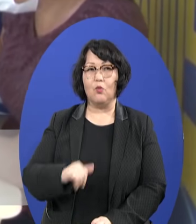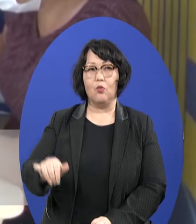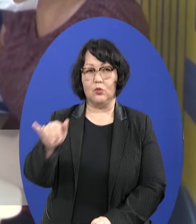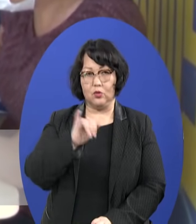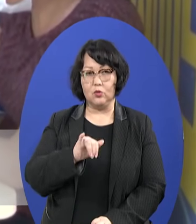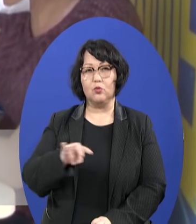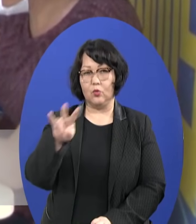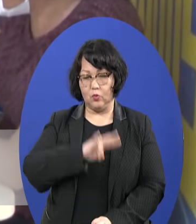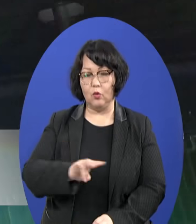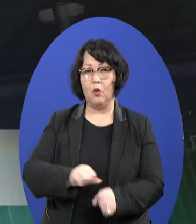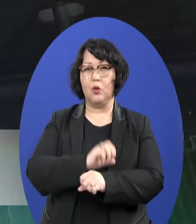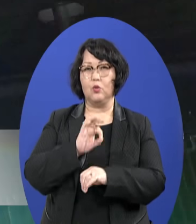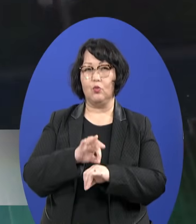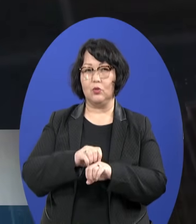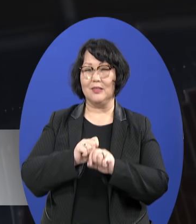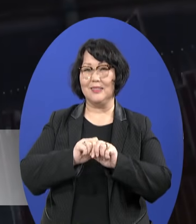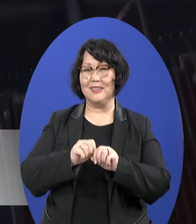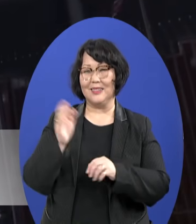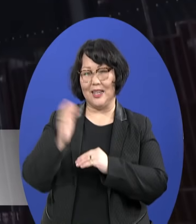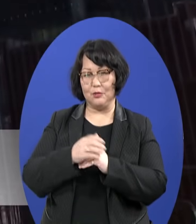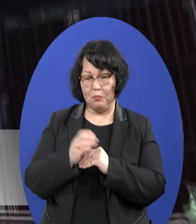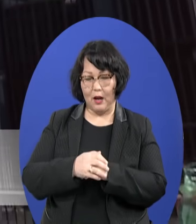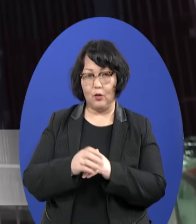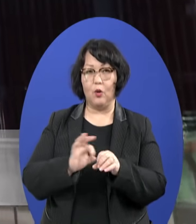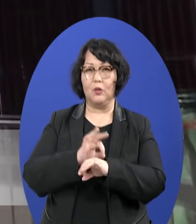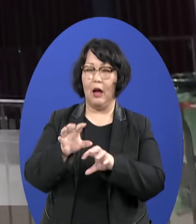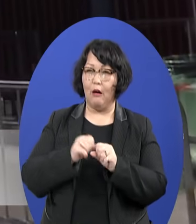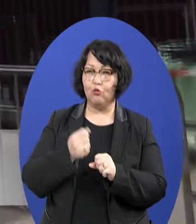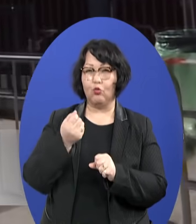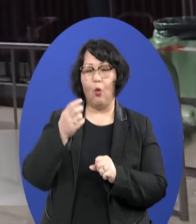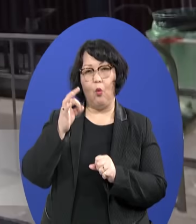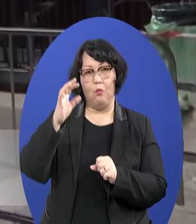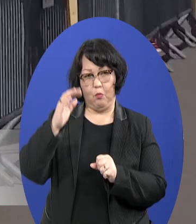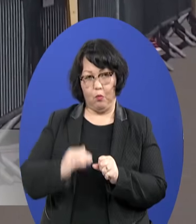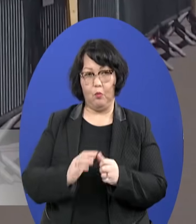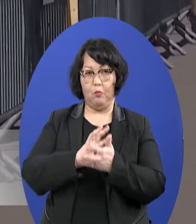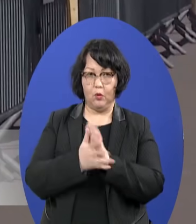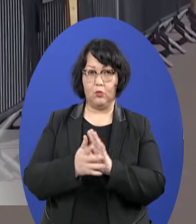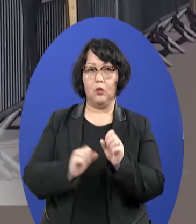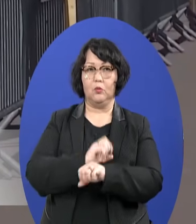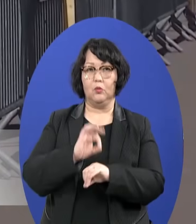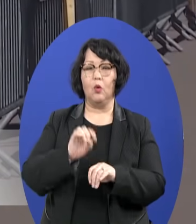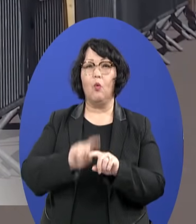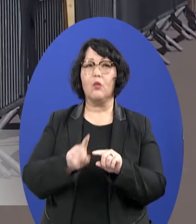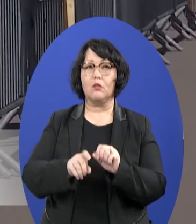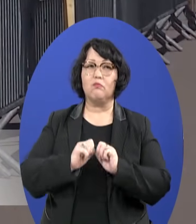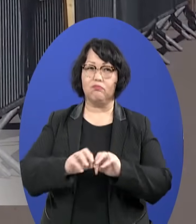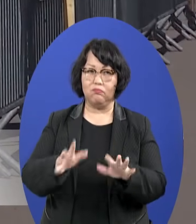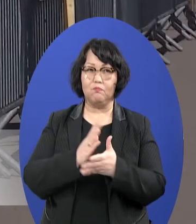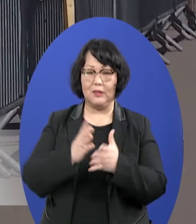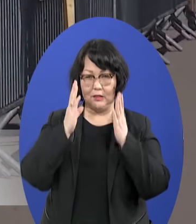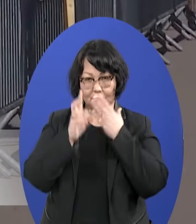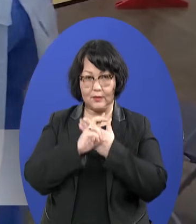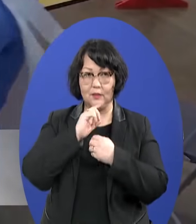нас баралт, баг зэрэг бууралттай байгаа ч олон улс орны хүн амын дунд халдвар эрчтэйгээр тархаж байгааг сануулсан юм. За